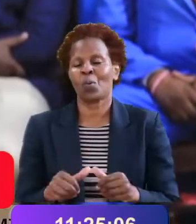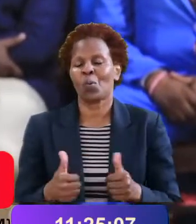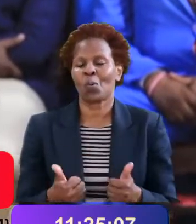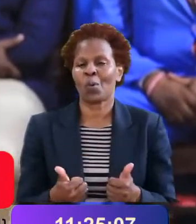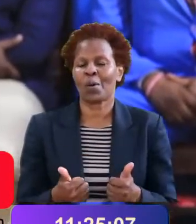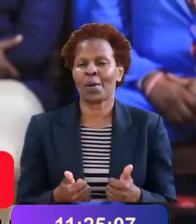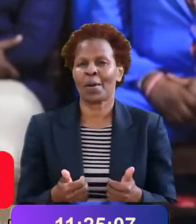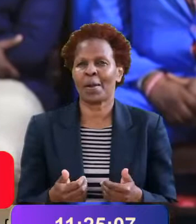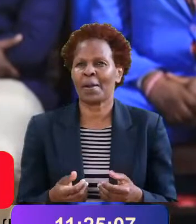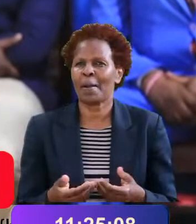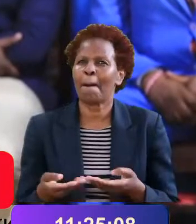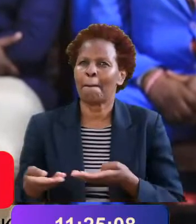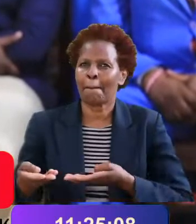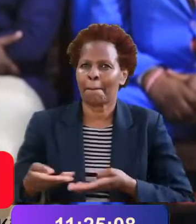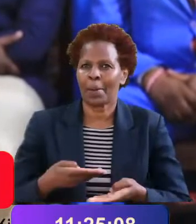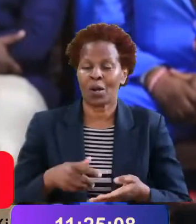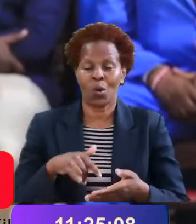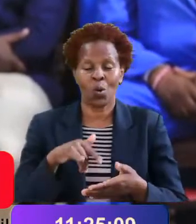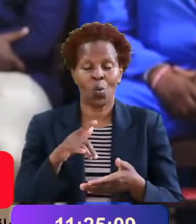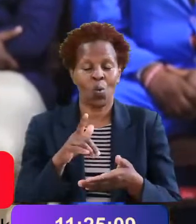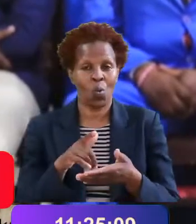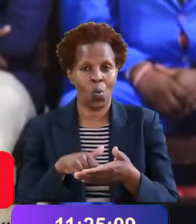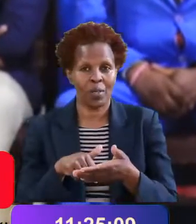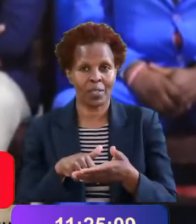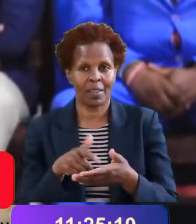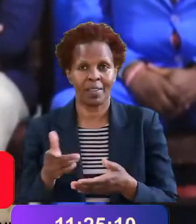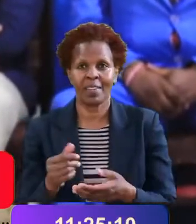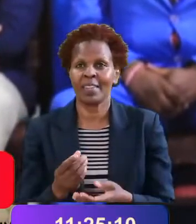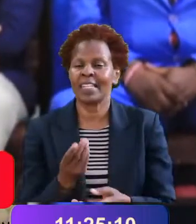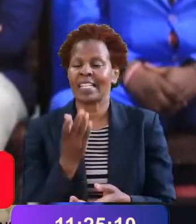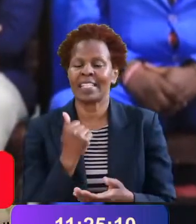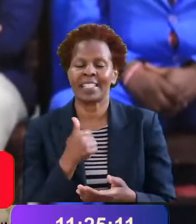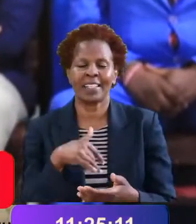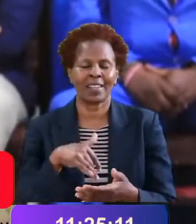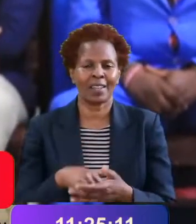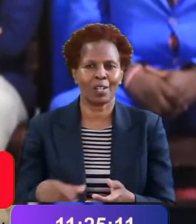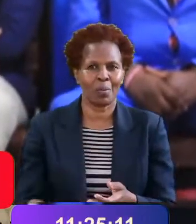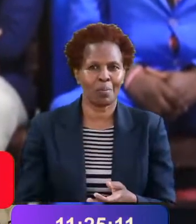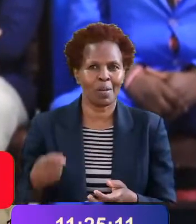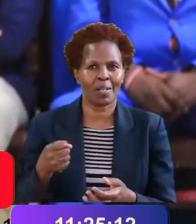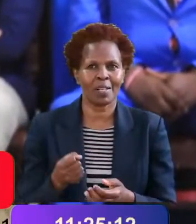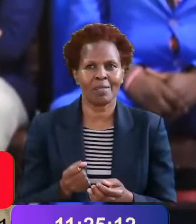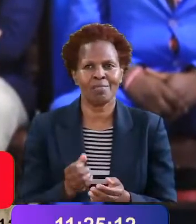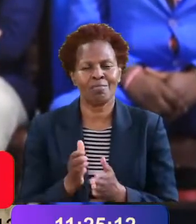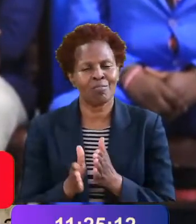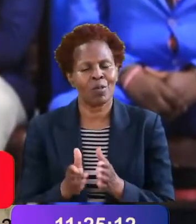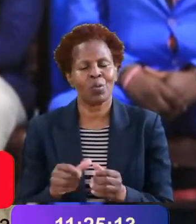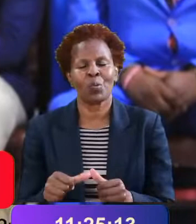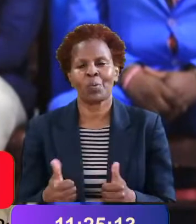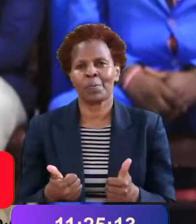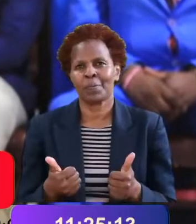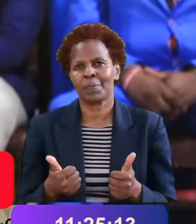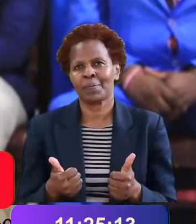Ananunua yale ambaye anatakikana, ile kamfuko inawekwa vizuri sana.